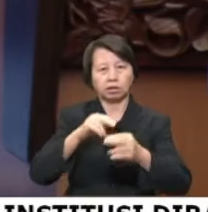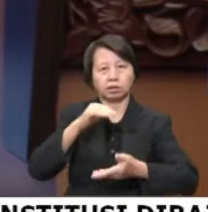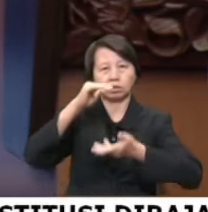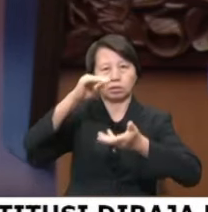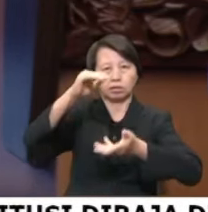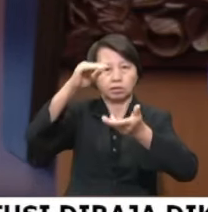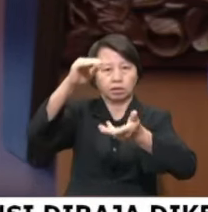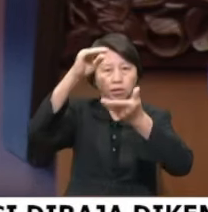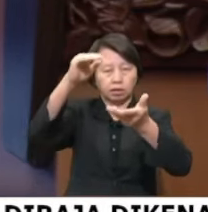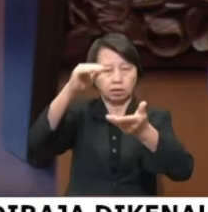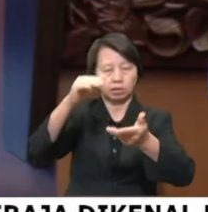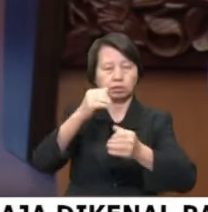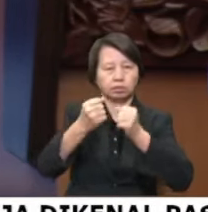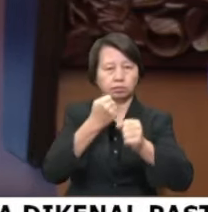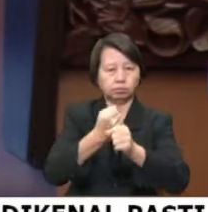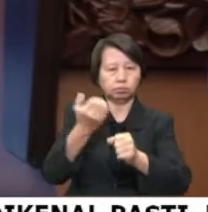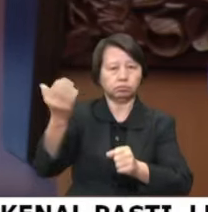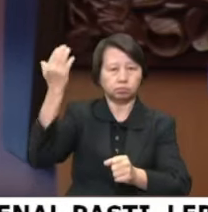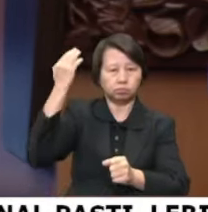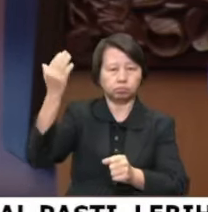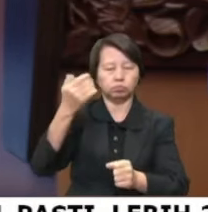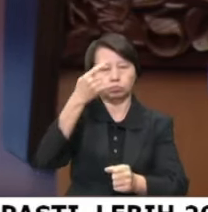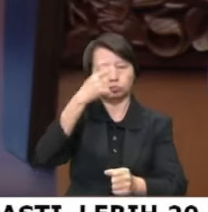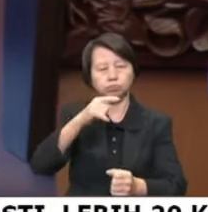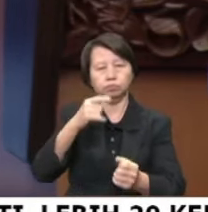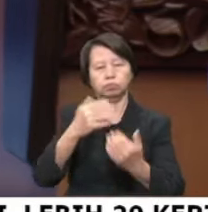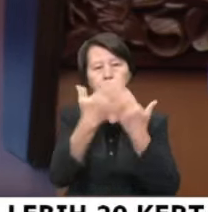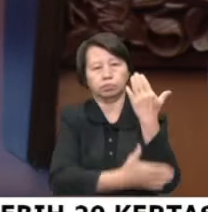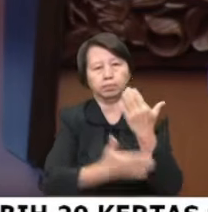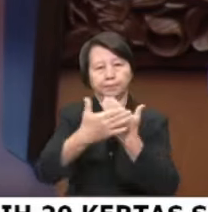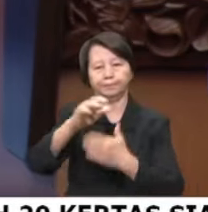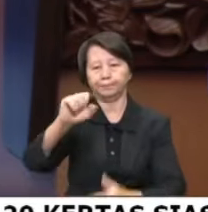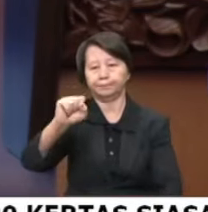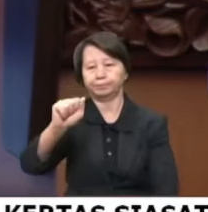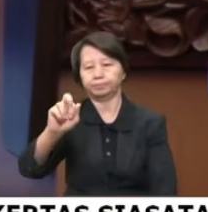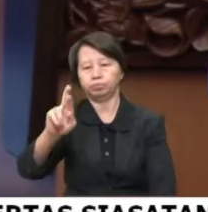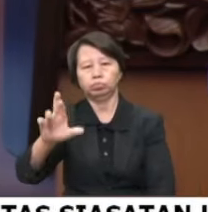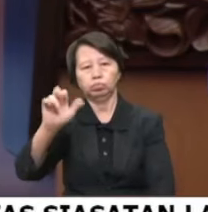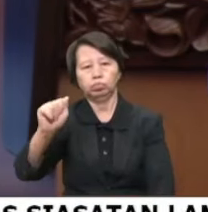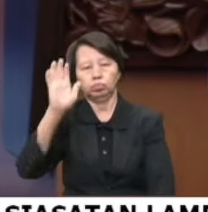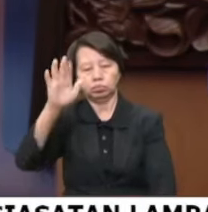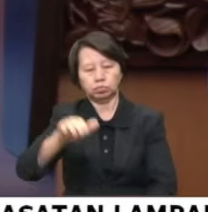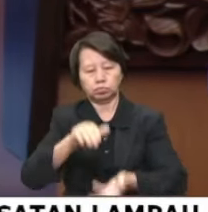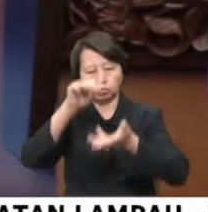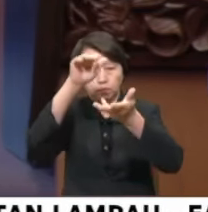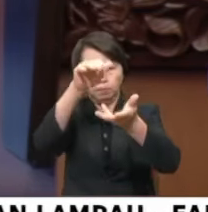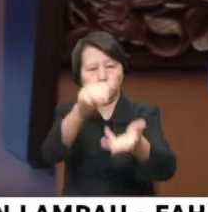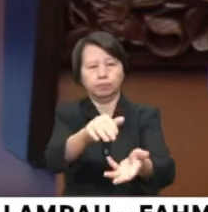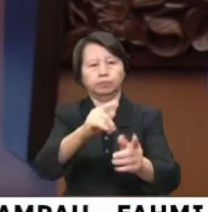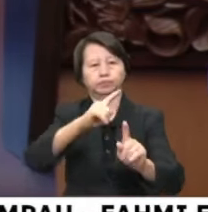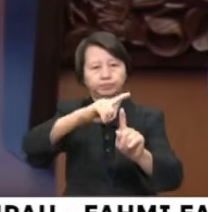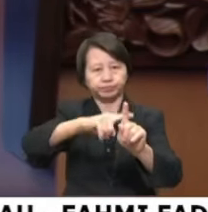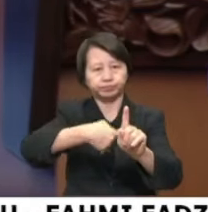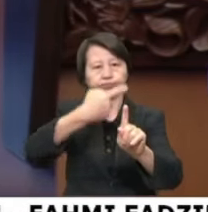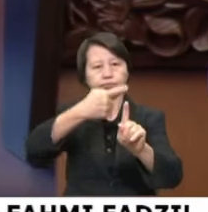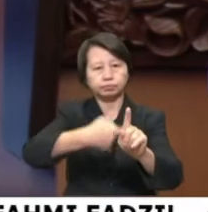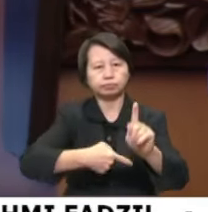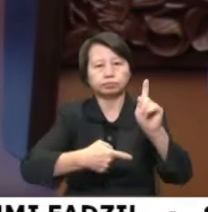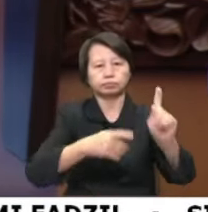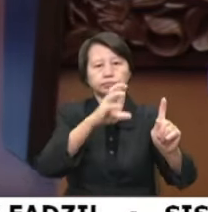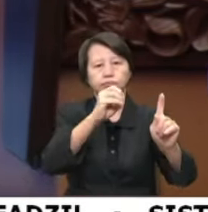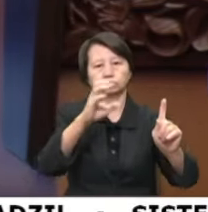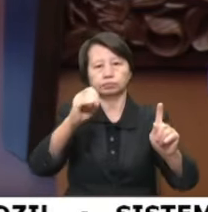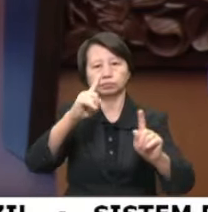lepas. Bagi penerimaan program SARA di Semenanjung Malaysia, bantuan SARA akan disalurkan secara bulanan, iaitu